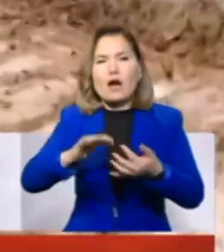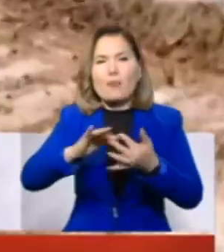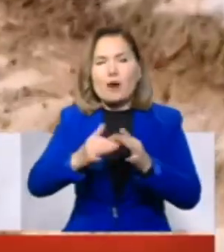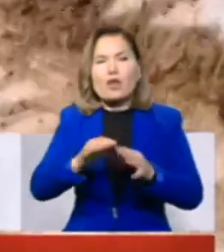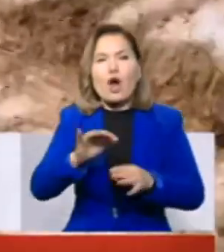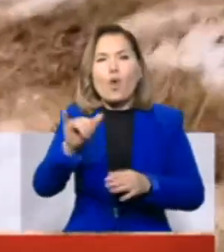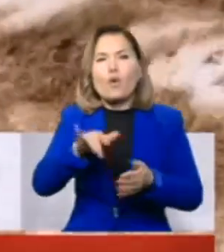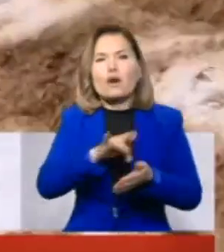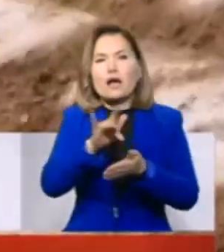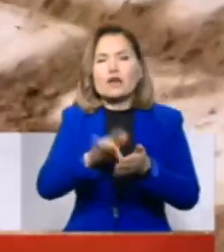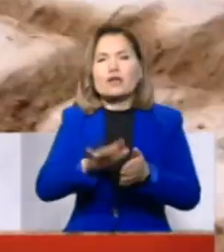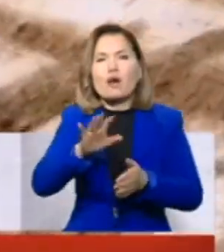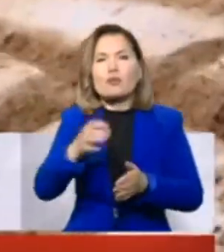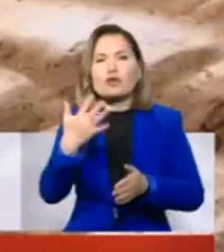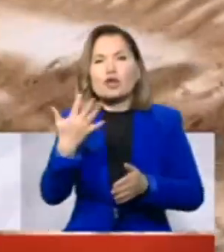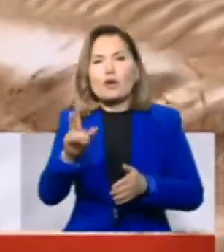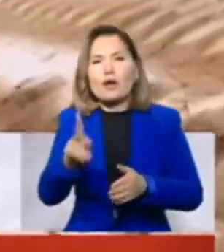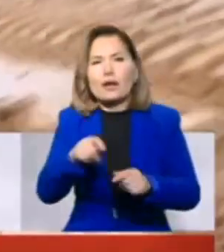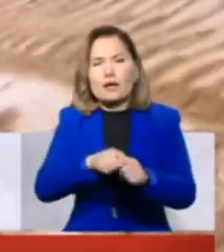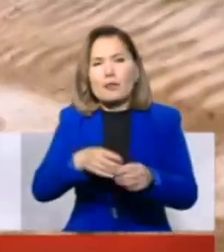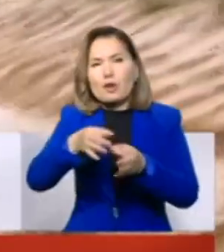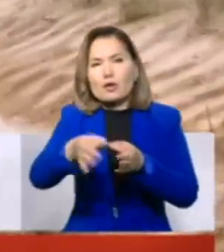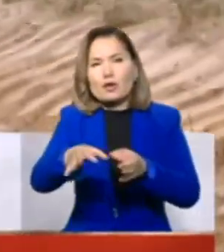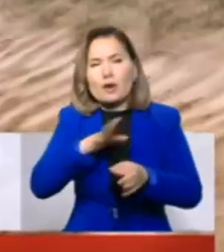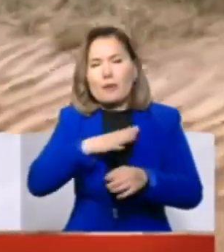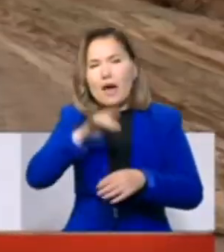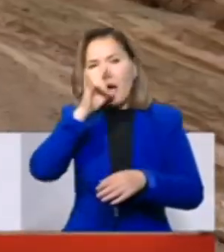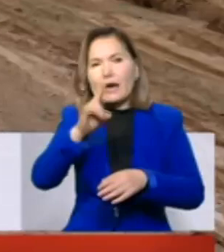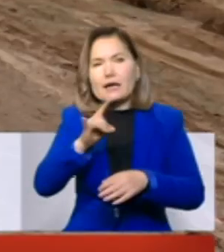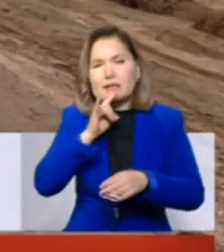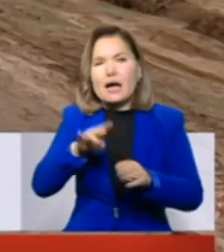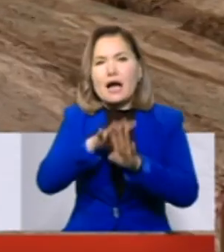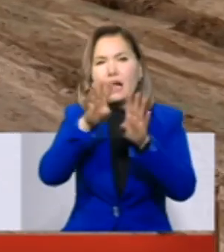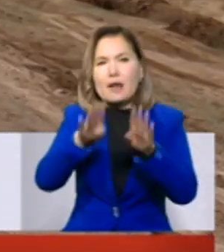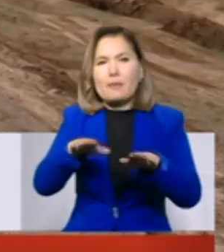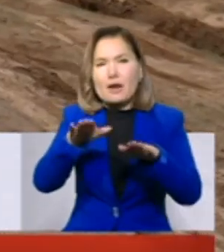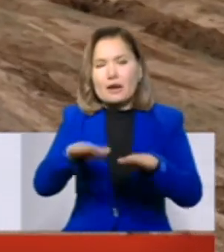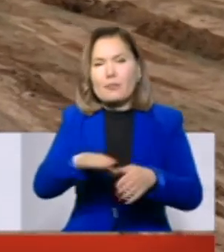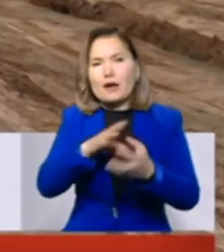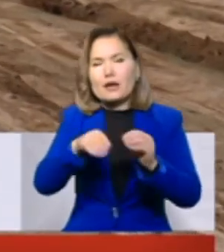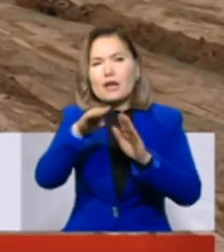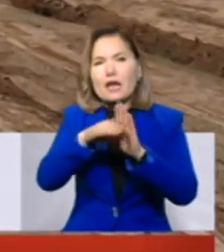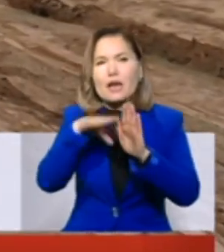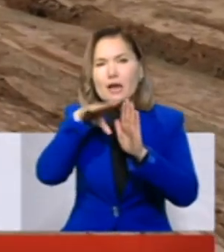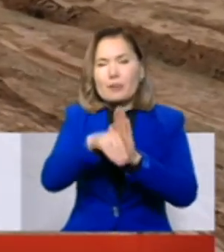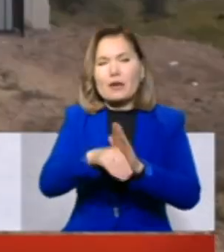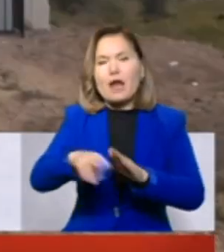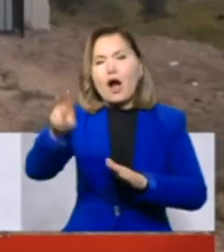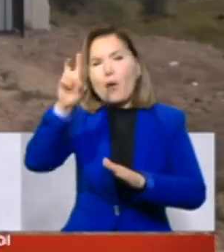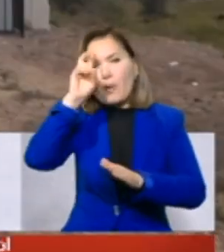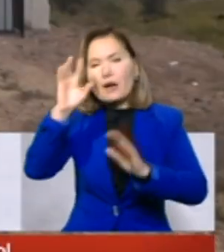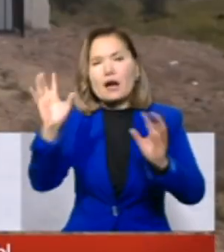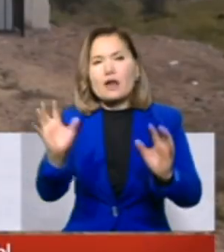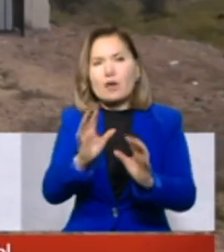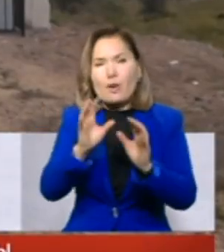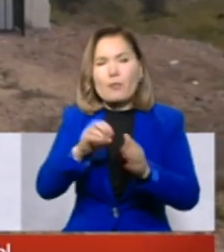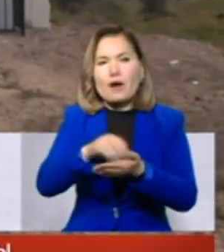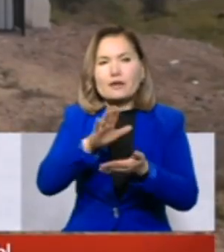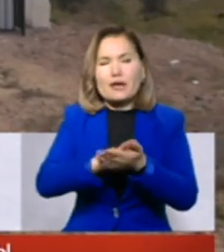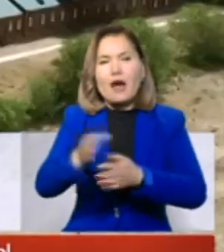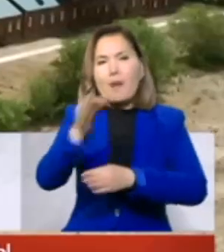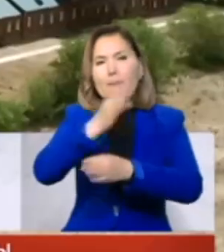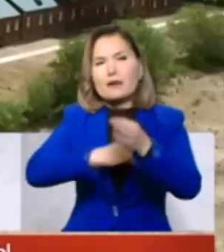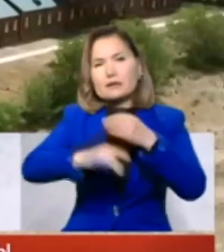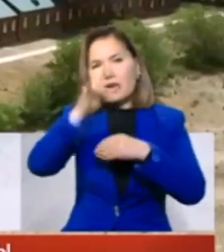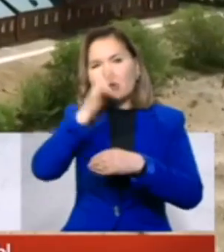Оралдан 550 шақырым жерде орналасқан. Онда Қазақстанның қасиетті киелі жерлері тізіміне енген, мемлекеттік қорғауға алынған Батыс